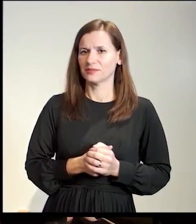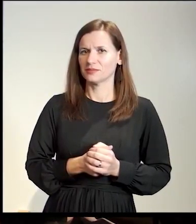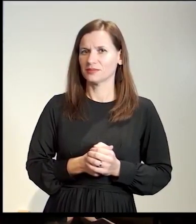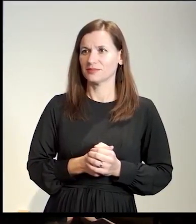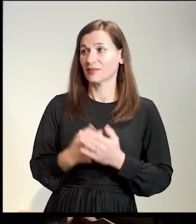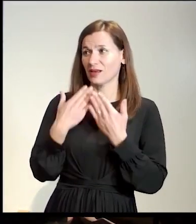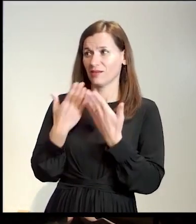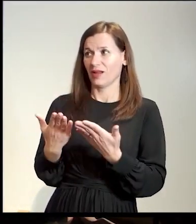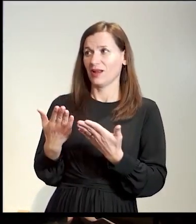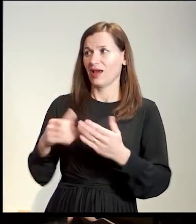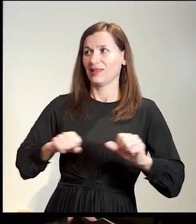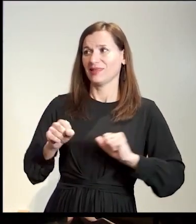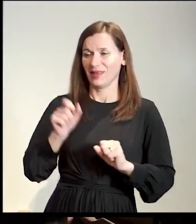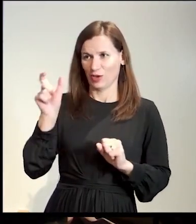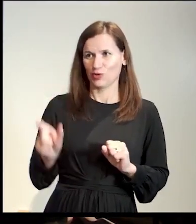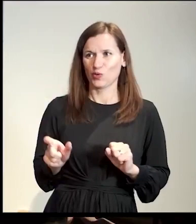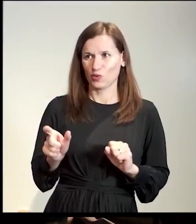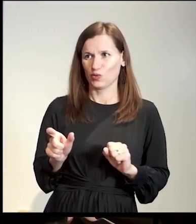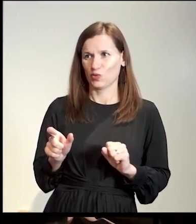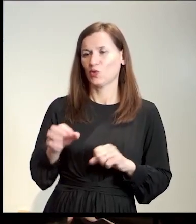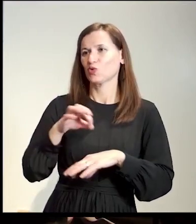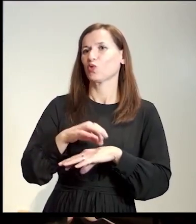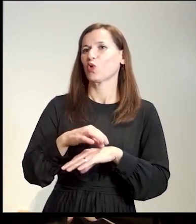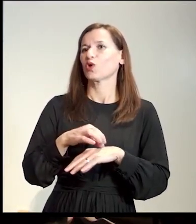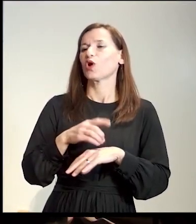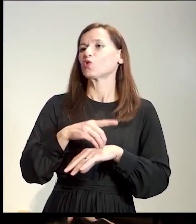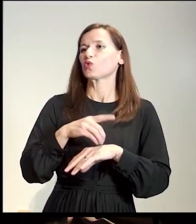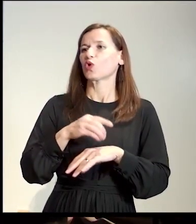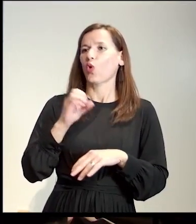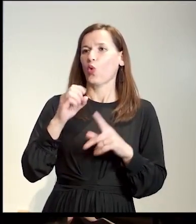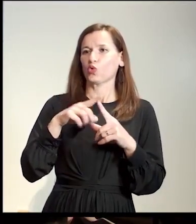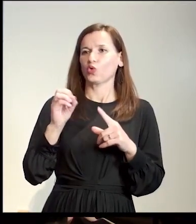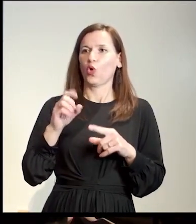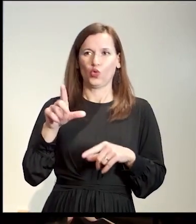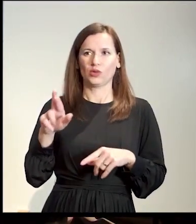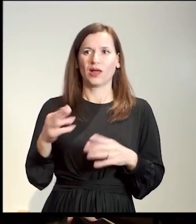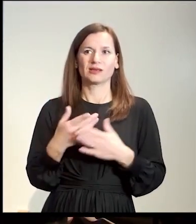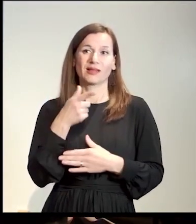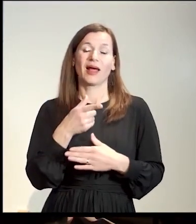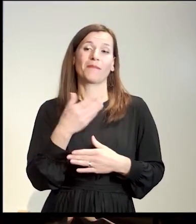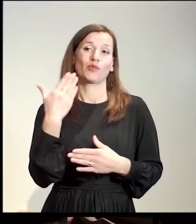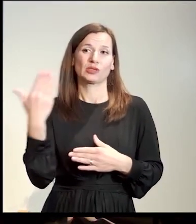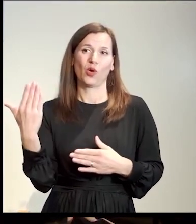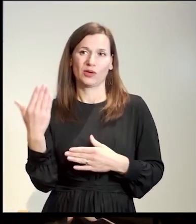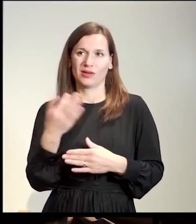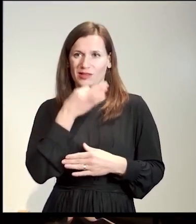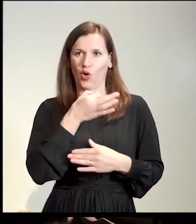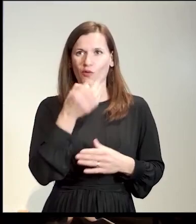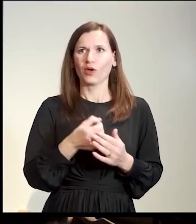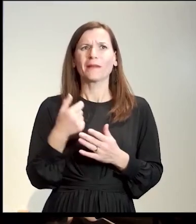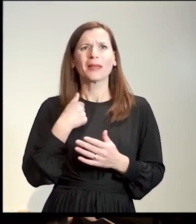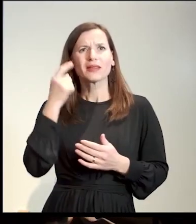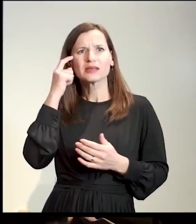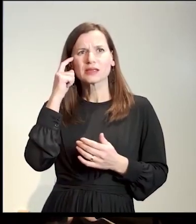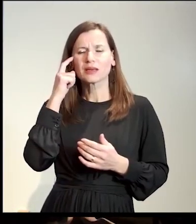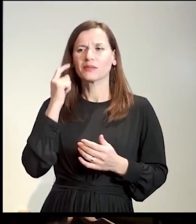Hvala lepa direktorju doktorju Otu Lutarju za ta pozdravni nagovor. Skrbi me,